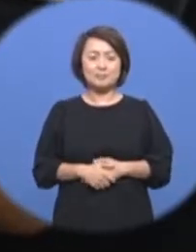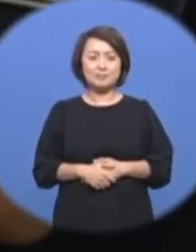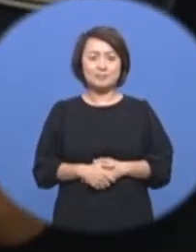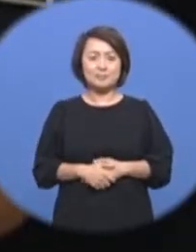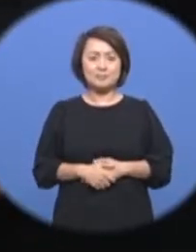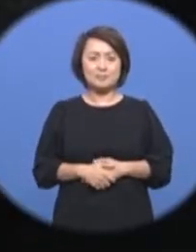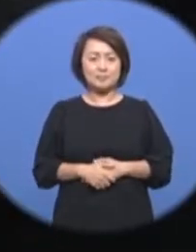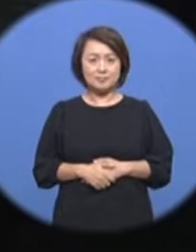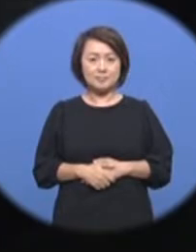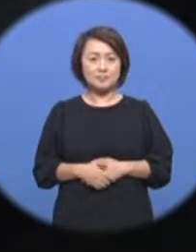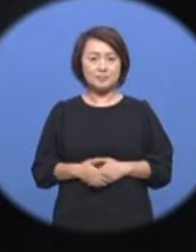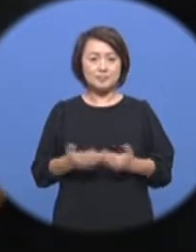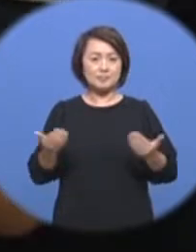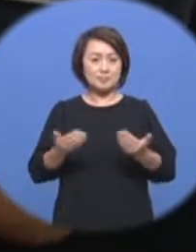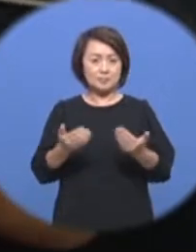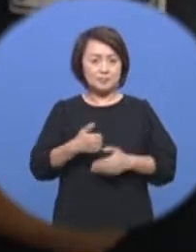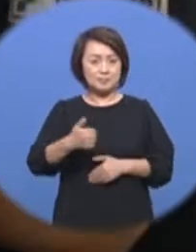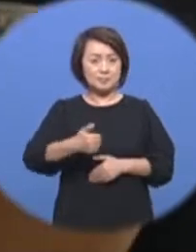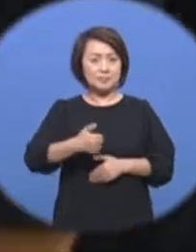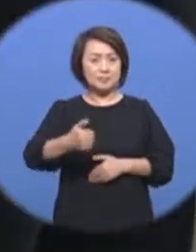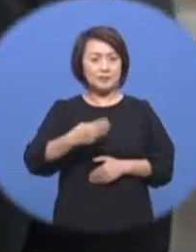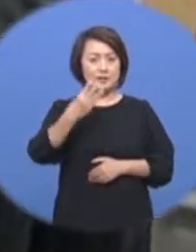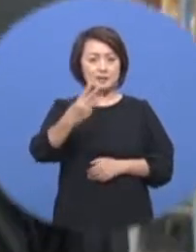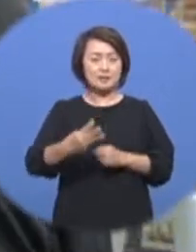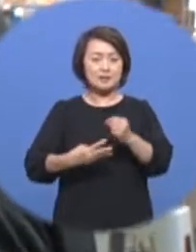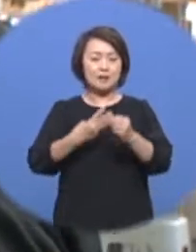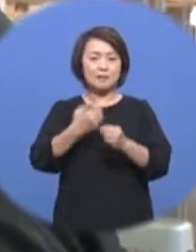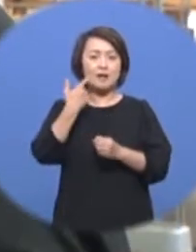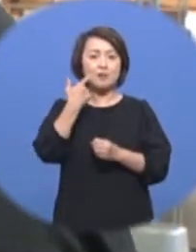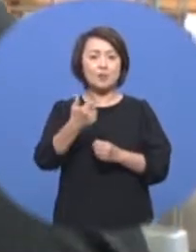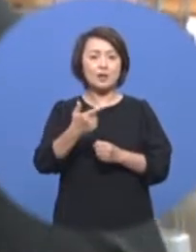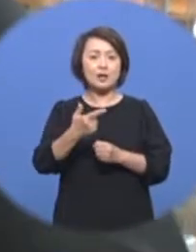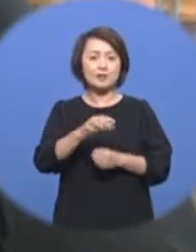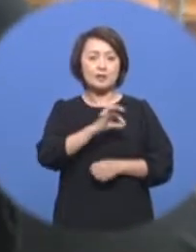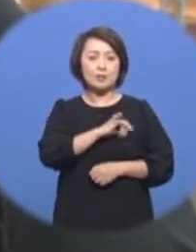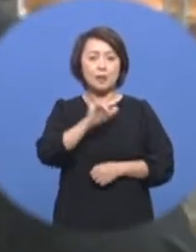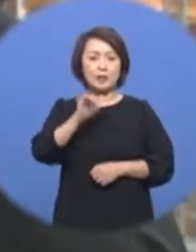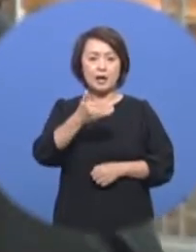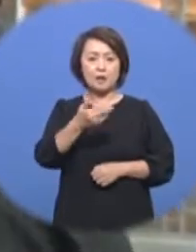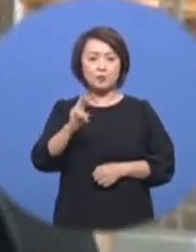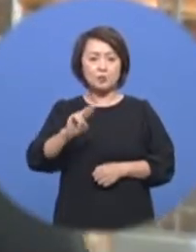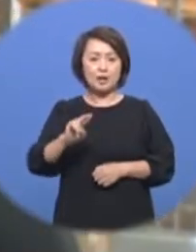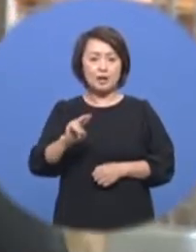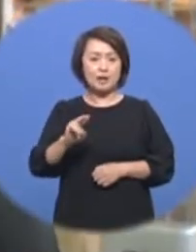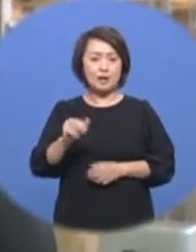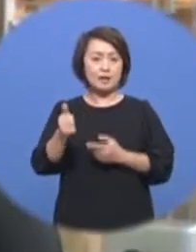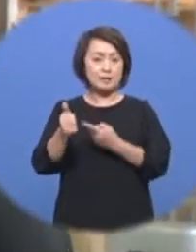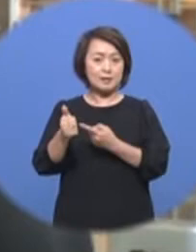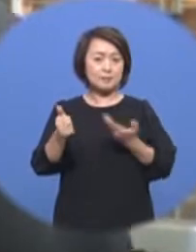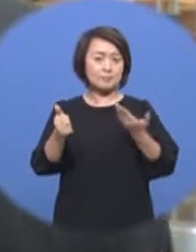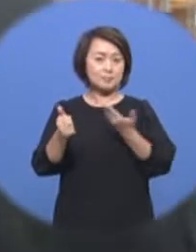鷹匠に勤務して3年半という矢倉さんにお話を聞きました。